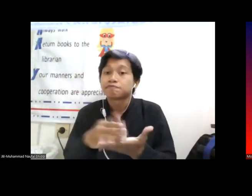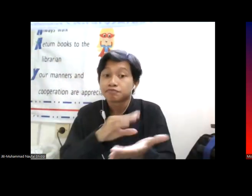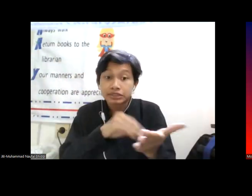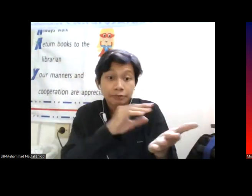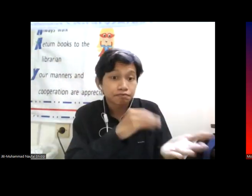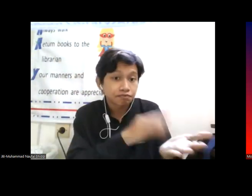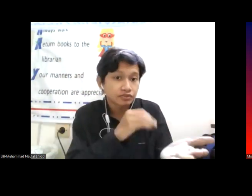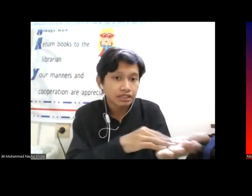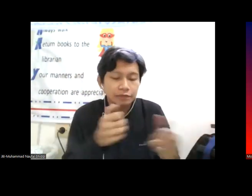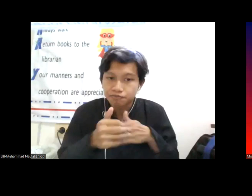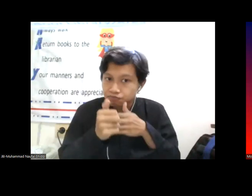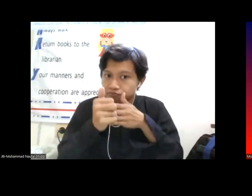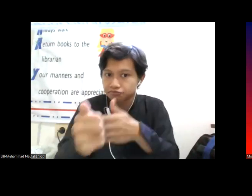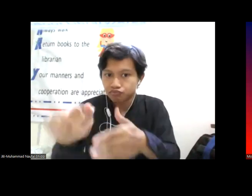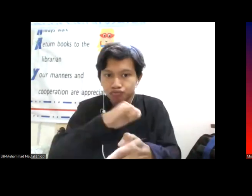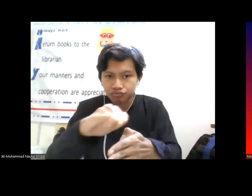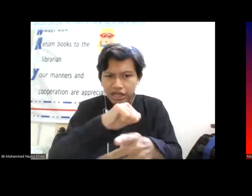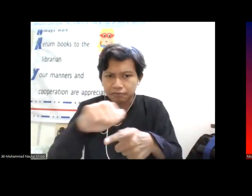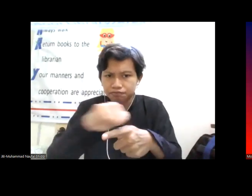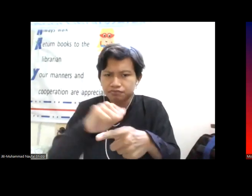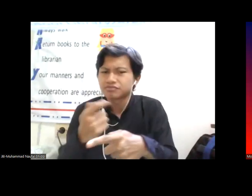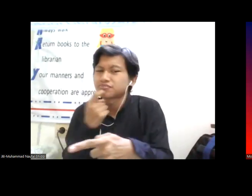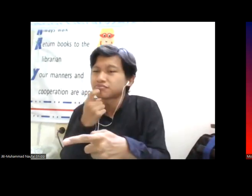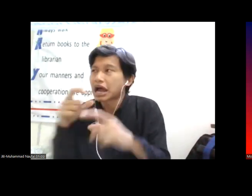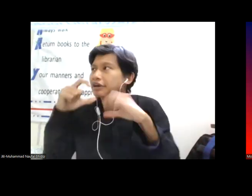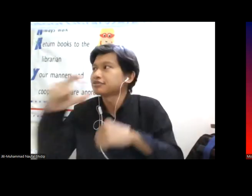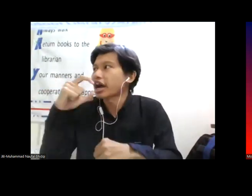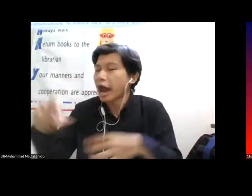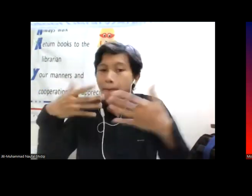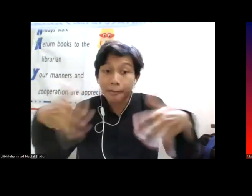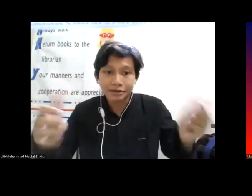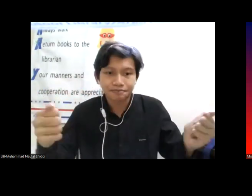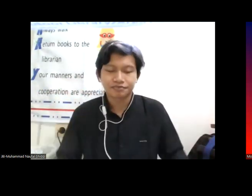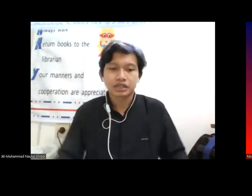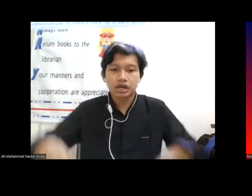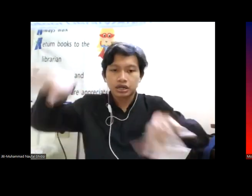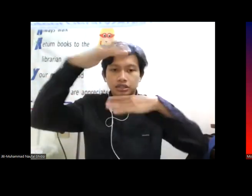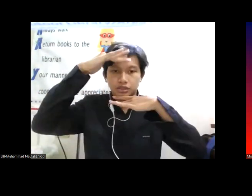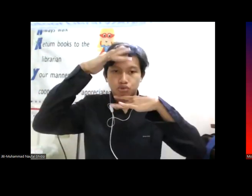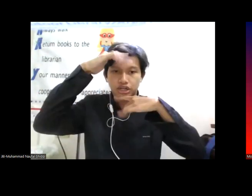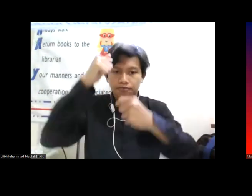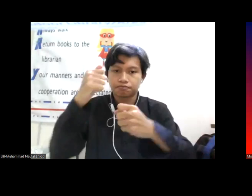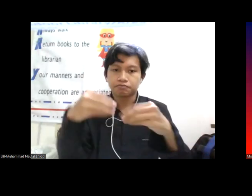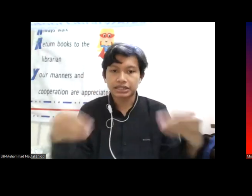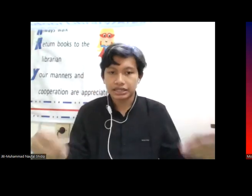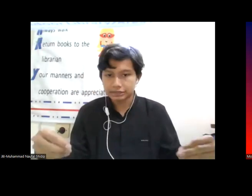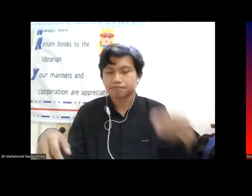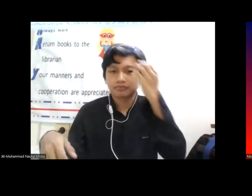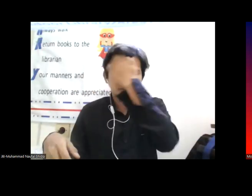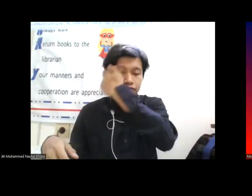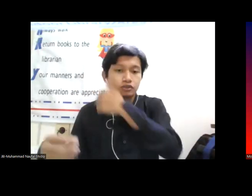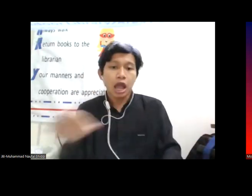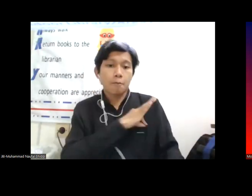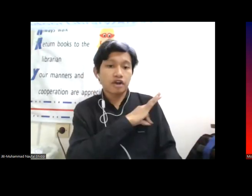cara instalasi sampai cara penggunaannya juga semoga materi ini bermanfaat jangan lupa untuk mengisi